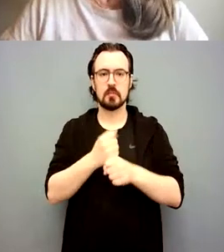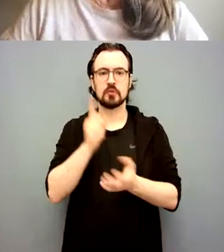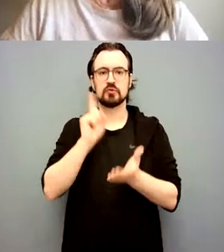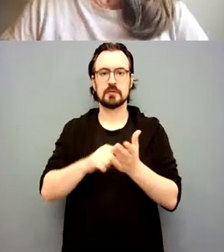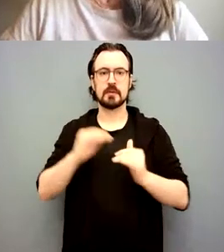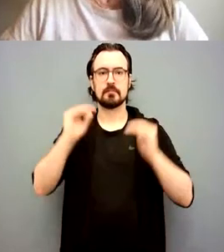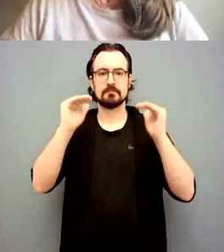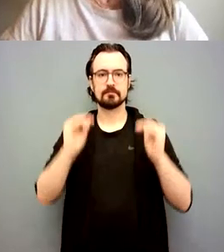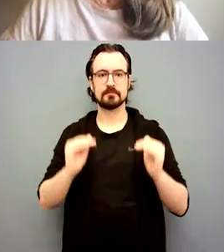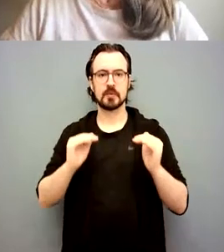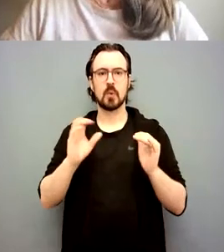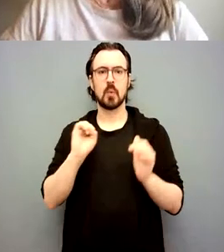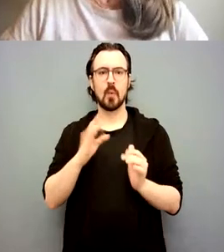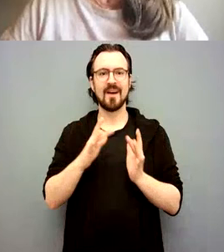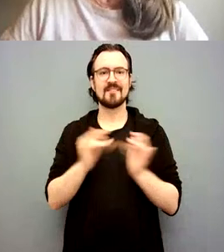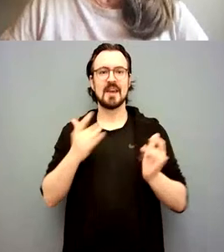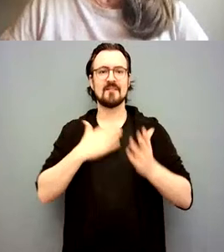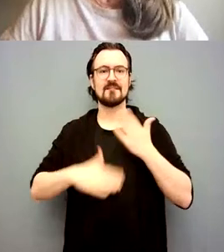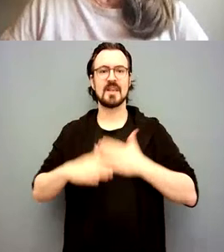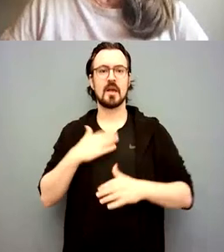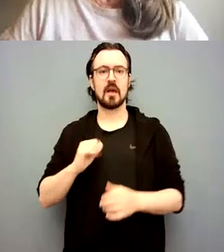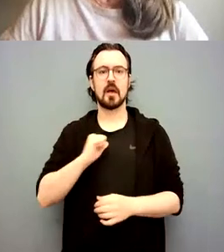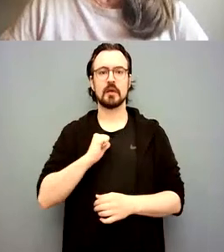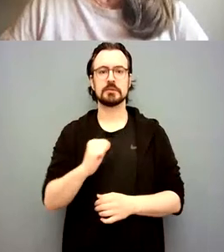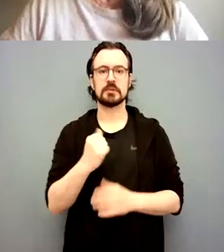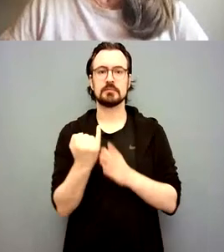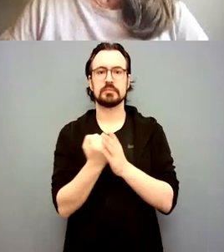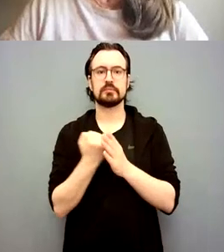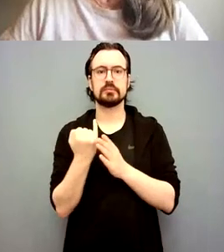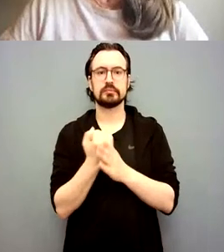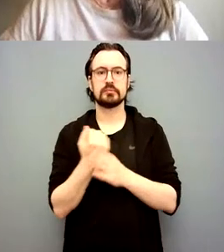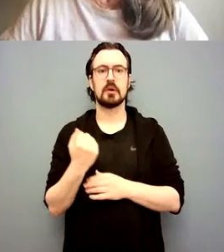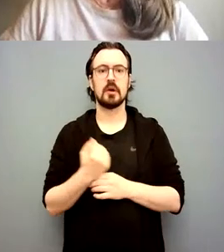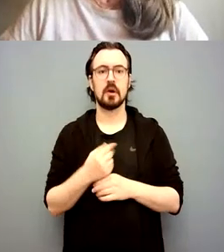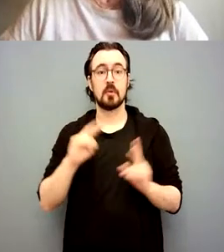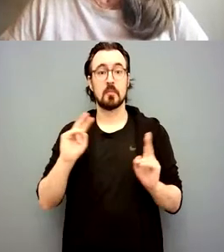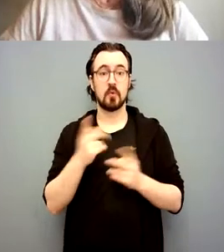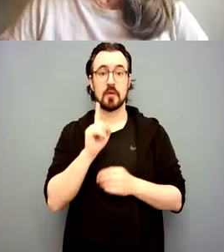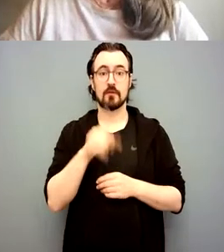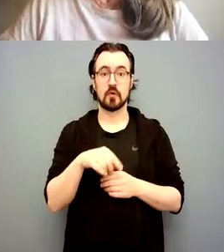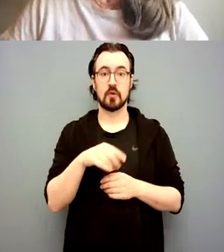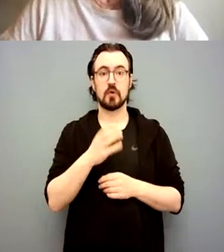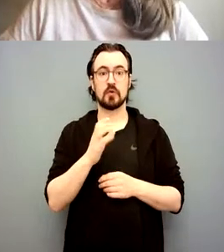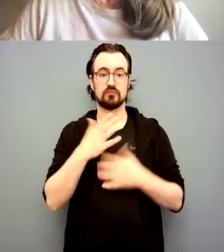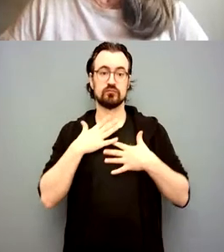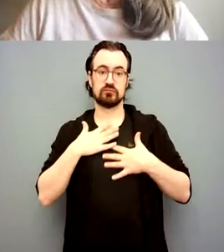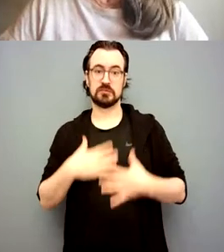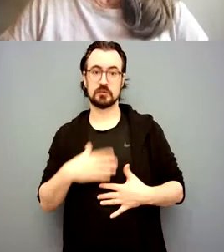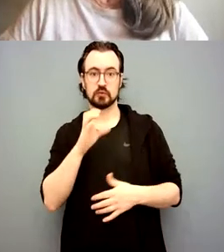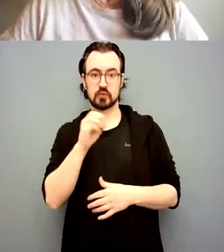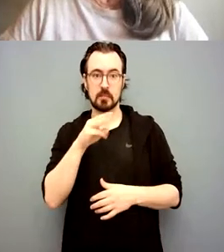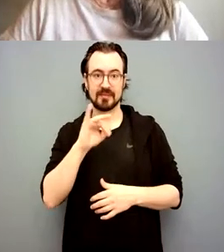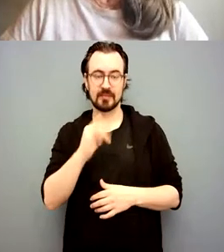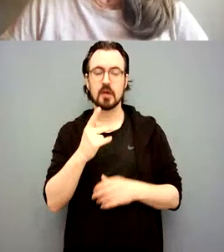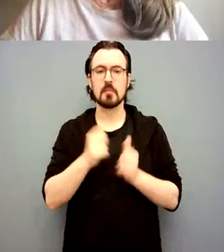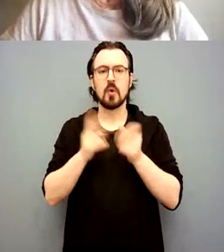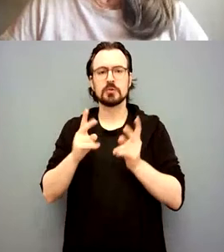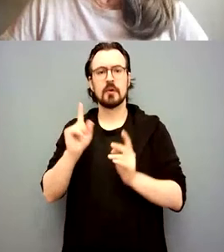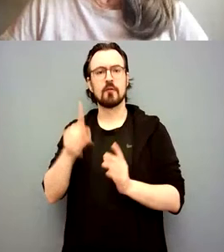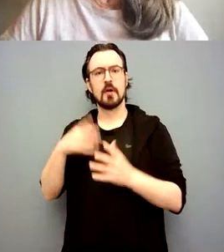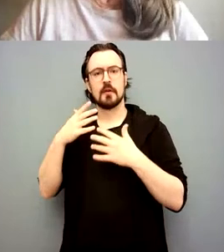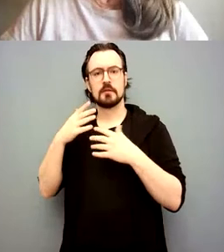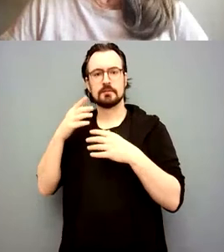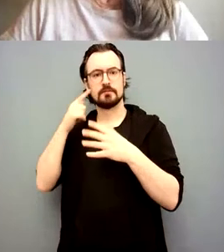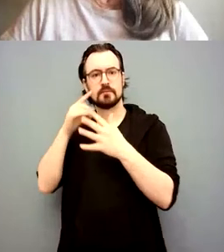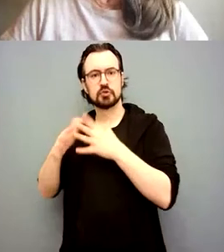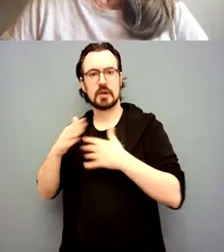den ofrivilliga ensamheten. Både för somatiken men också för den psykiska hälsan. Men